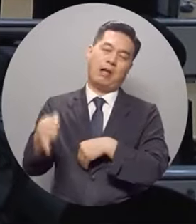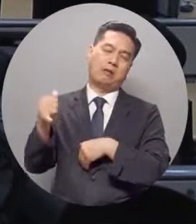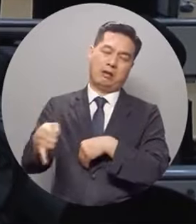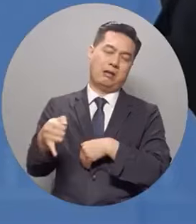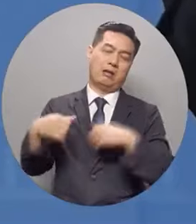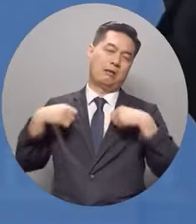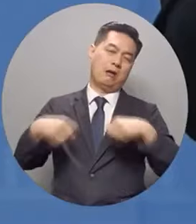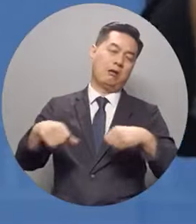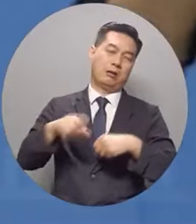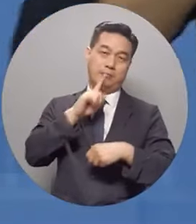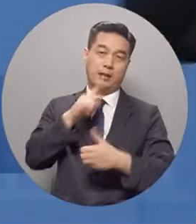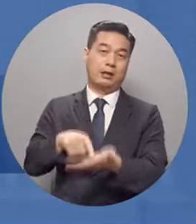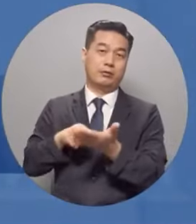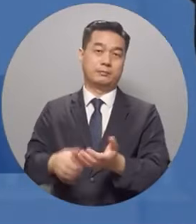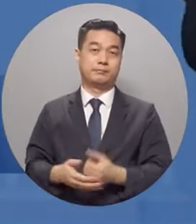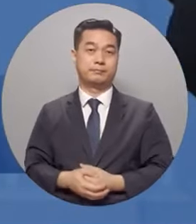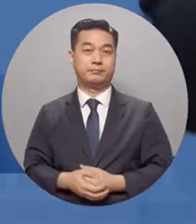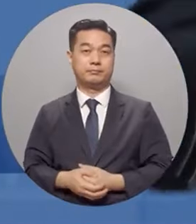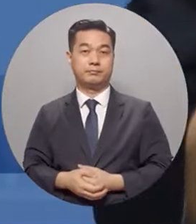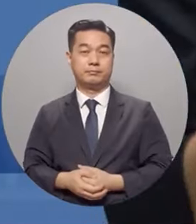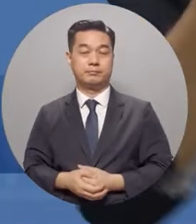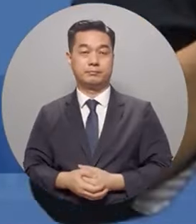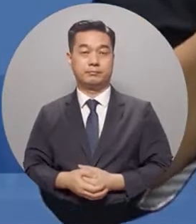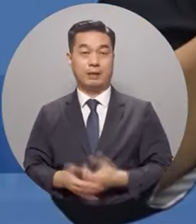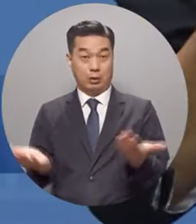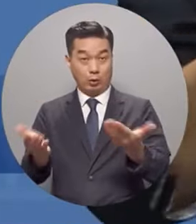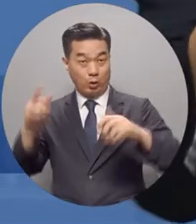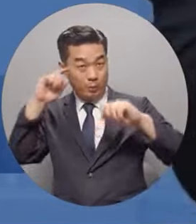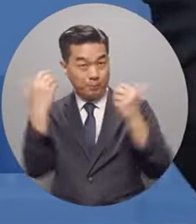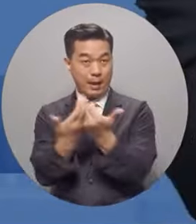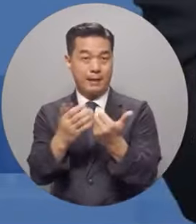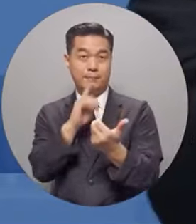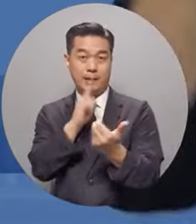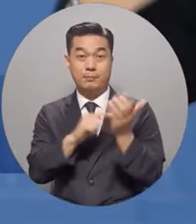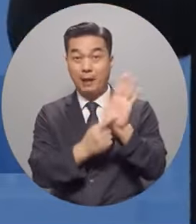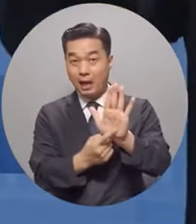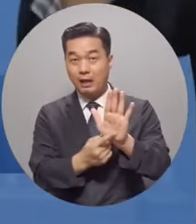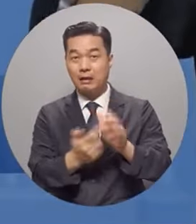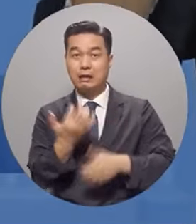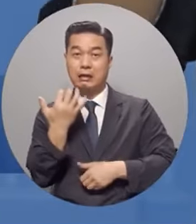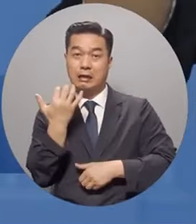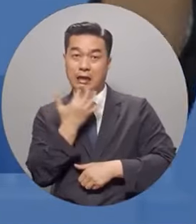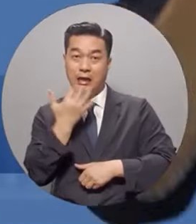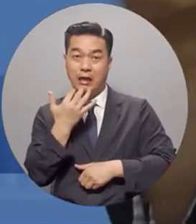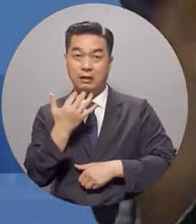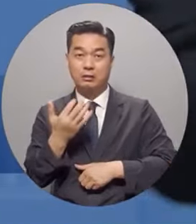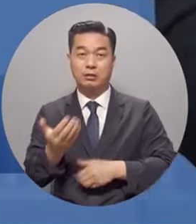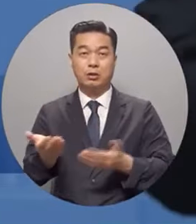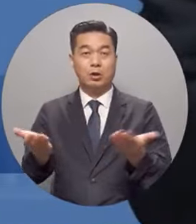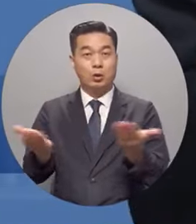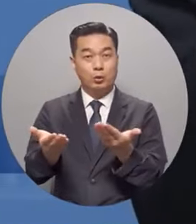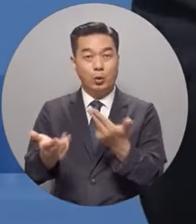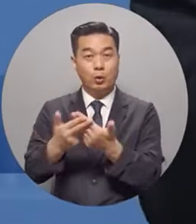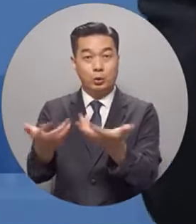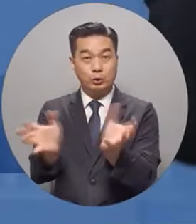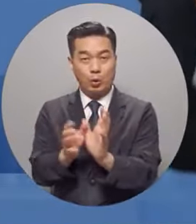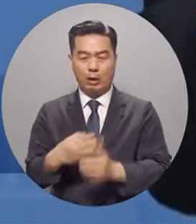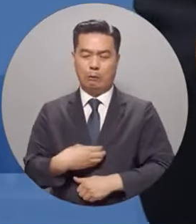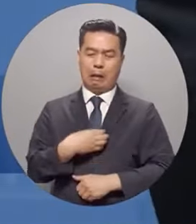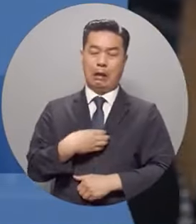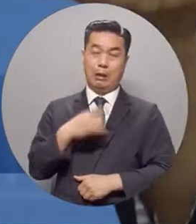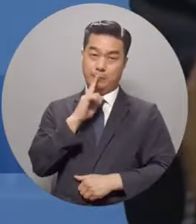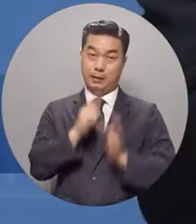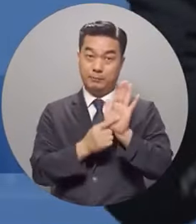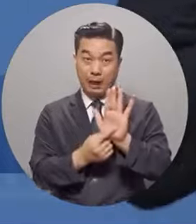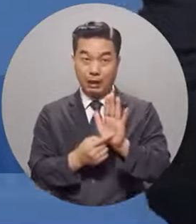나왔습니다. 반노동 발언을 일삼으며 색깔론과 노조 혐오를 부추겨온 사람이 어떻게